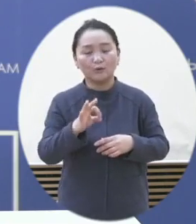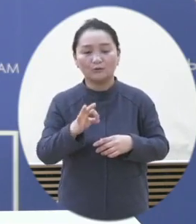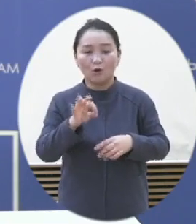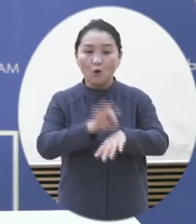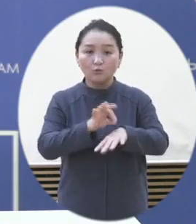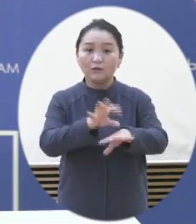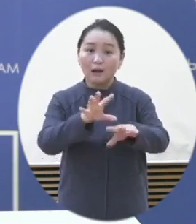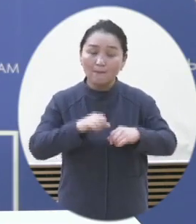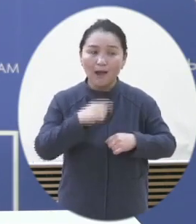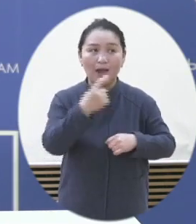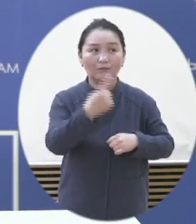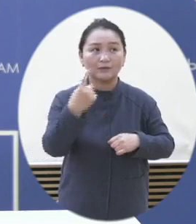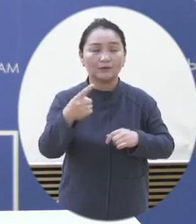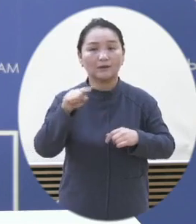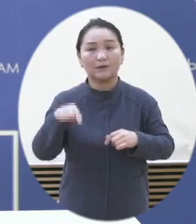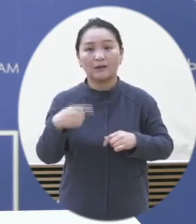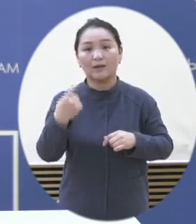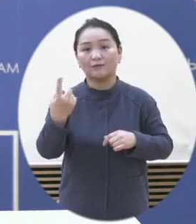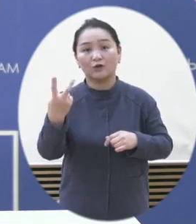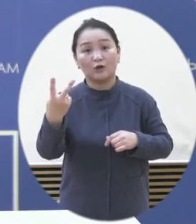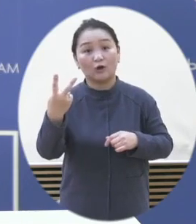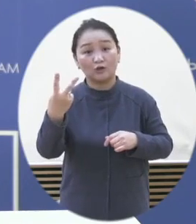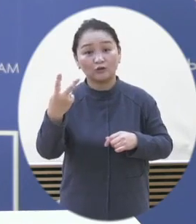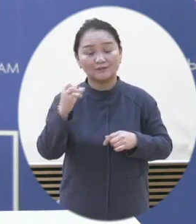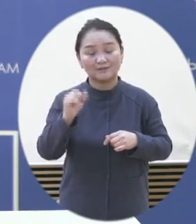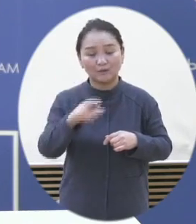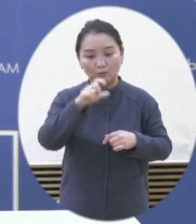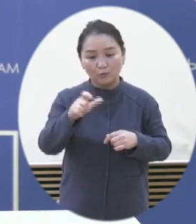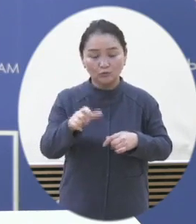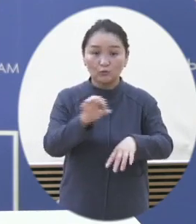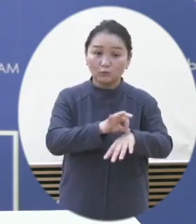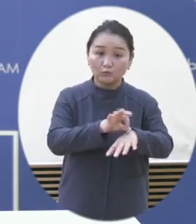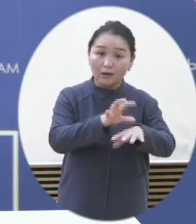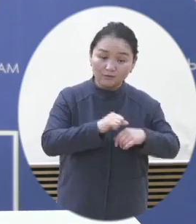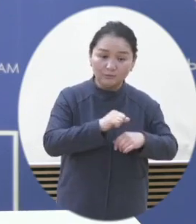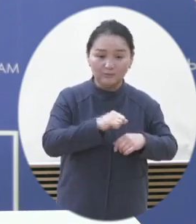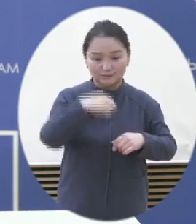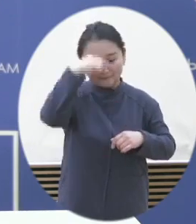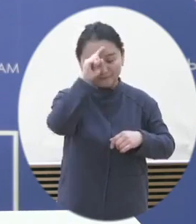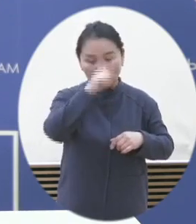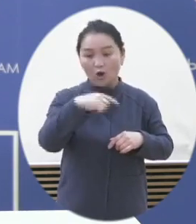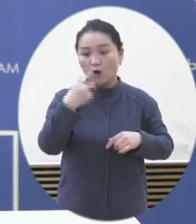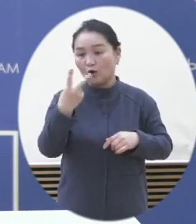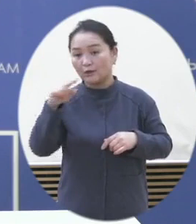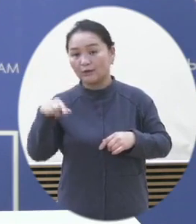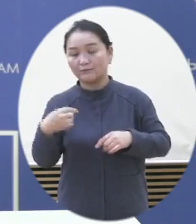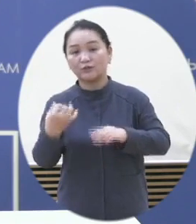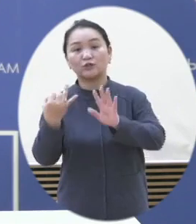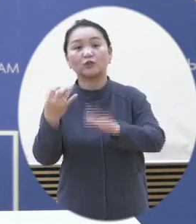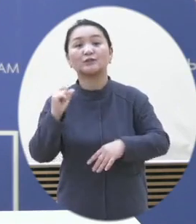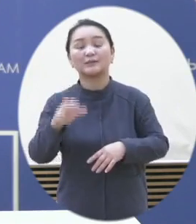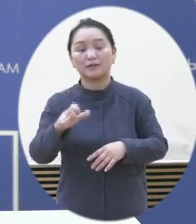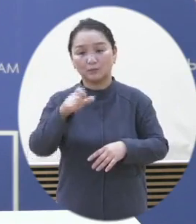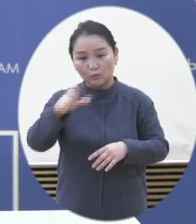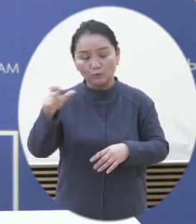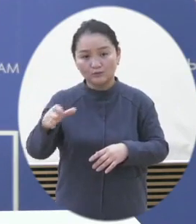11.2 сая хүн одоо эмнэлэг төвтөнд эмчилүүлнэ. За 2.7 хүн одоо сэхэн амьдруул 7 сая хүн сэхэн